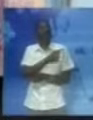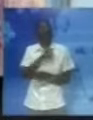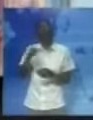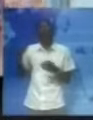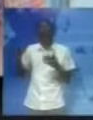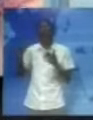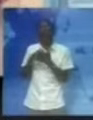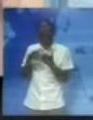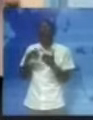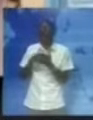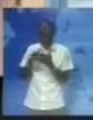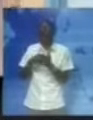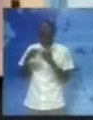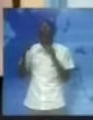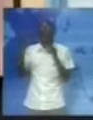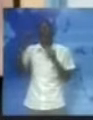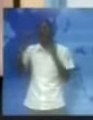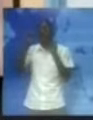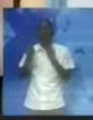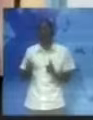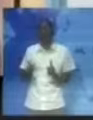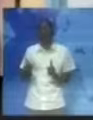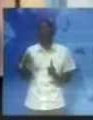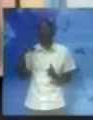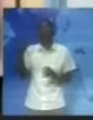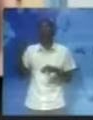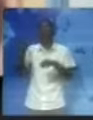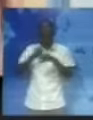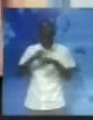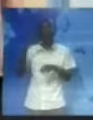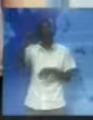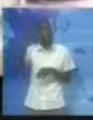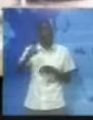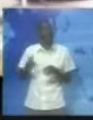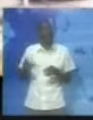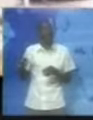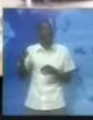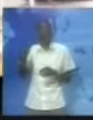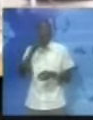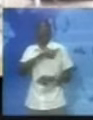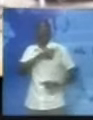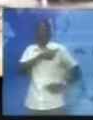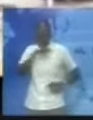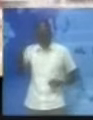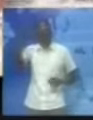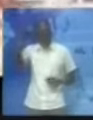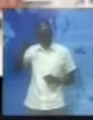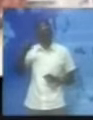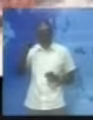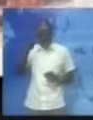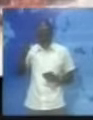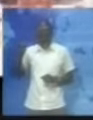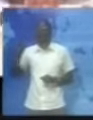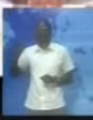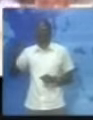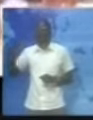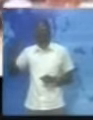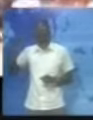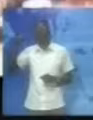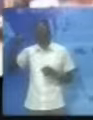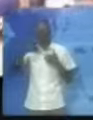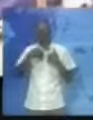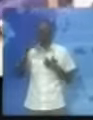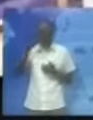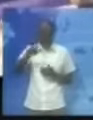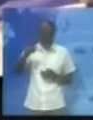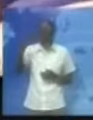Encore un présumé cybercriminel mis hors d'état de nuire par la brigade ville de gendarmerie de Boulmigou à Ouagadougou. Le suspect, âgé de